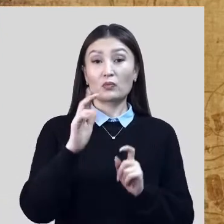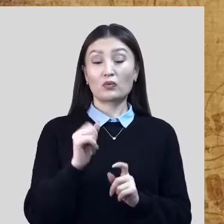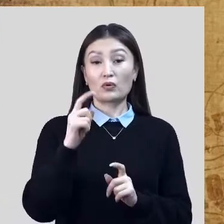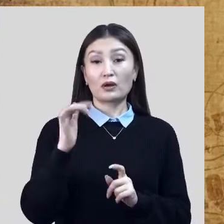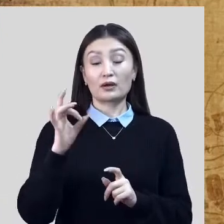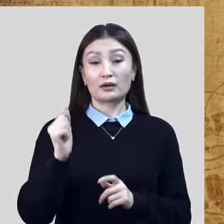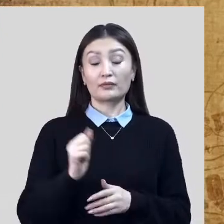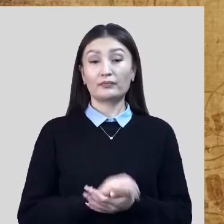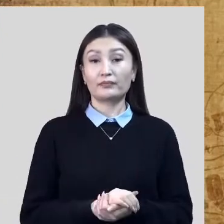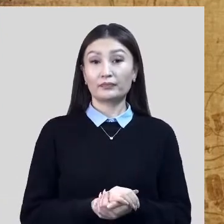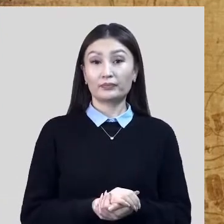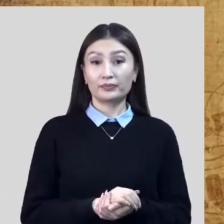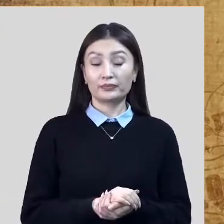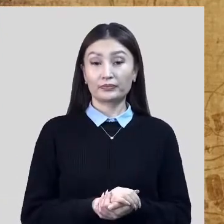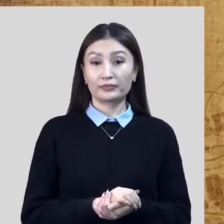эмира.